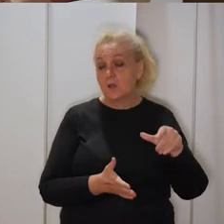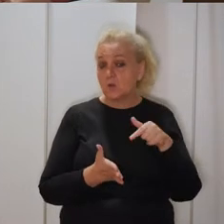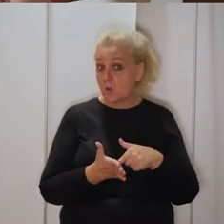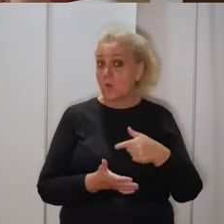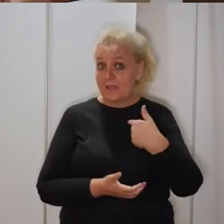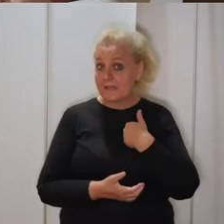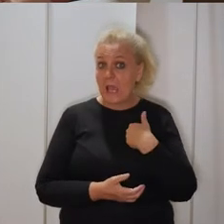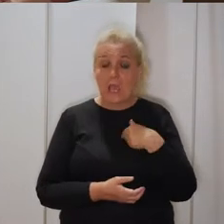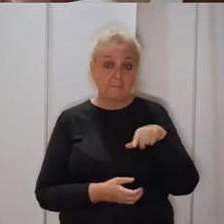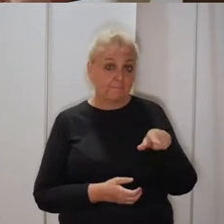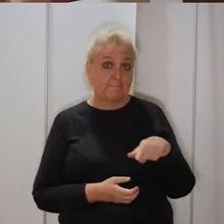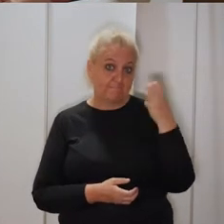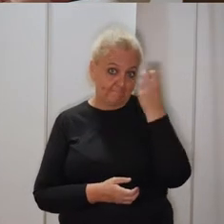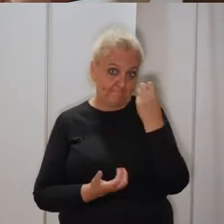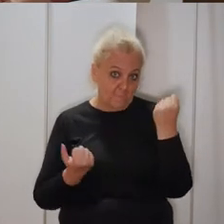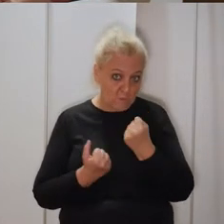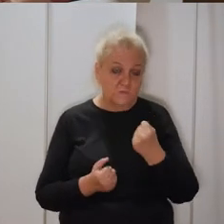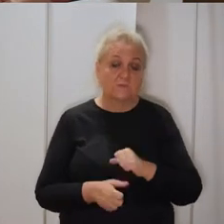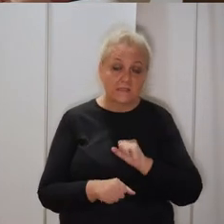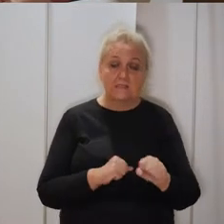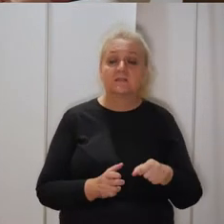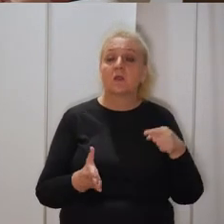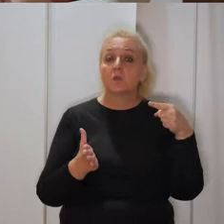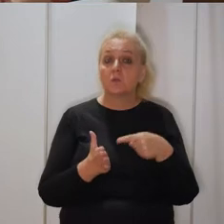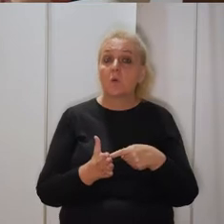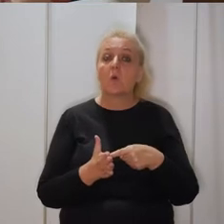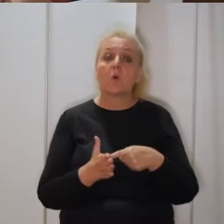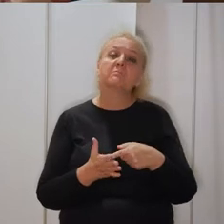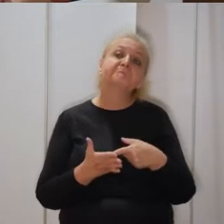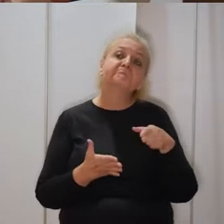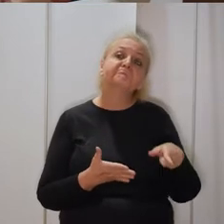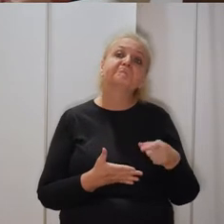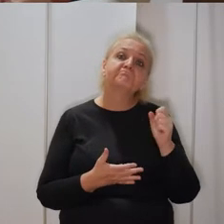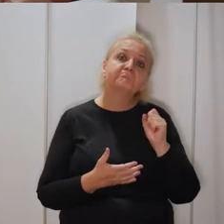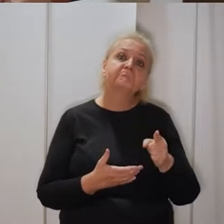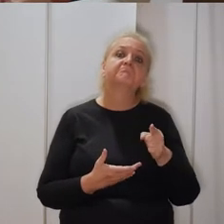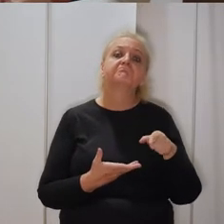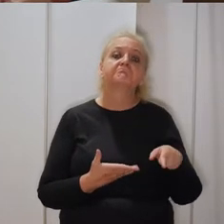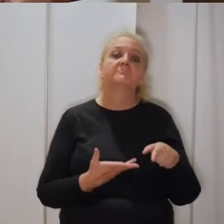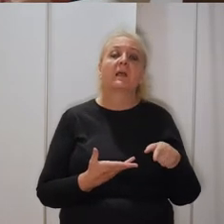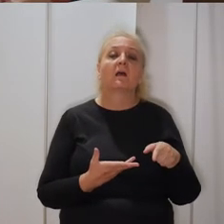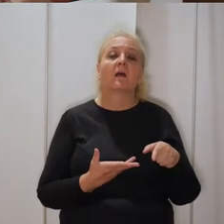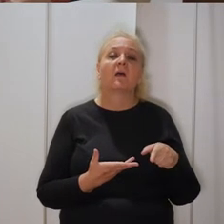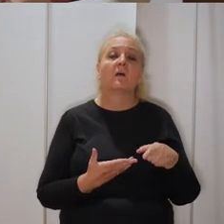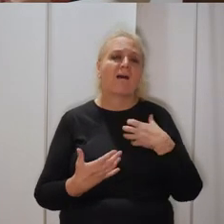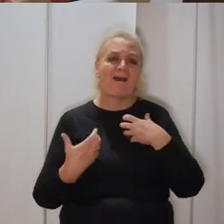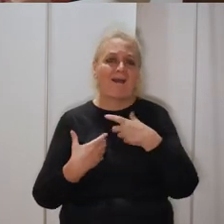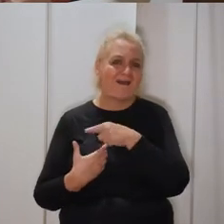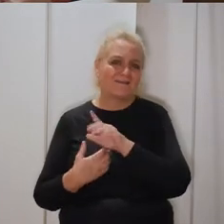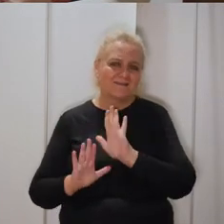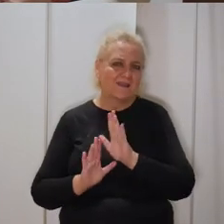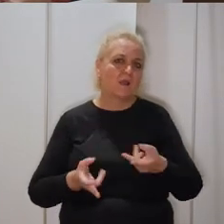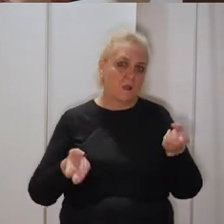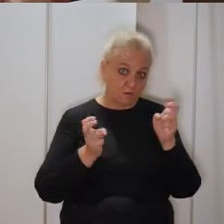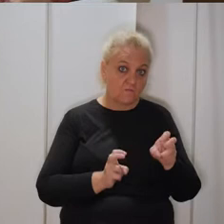którym ja się bardzo interesuję i te rzeczy, które nie są tworzone przez artystów, ale to